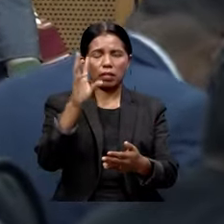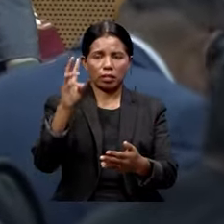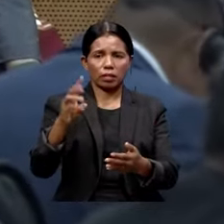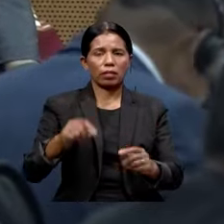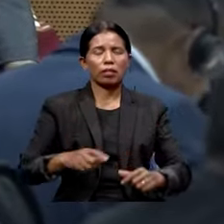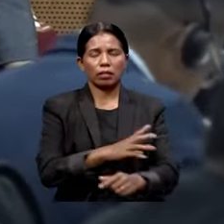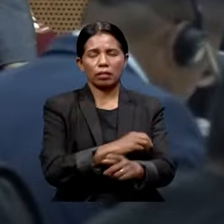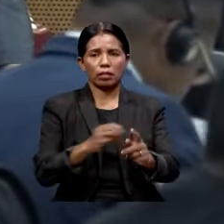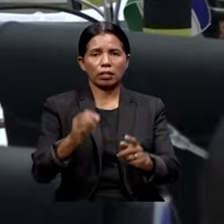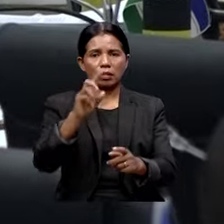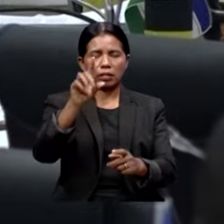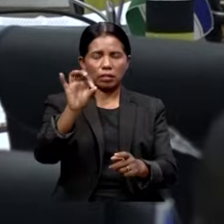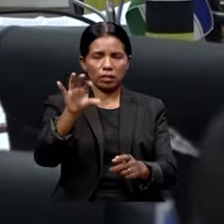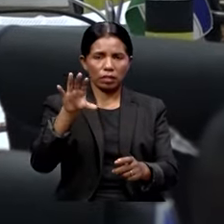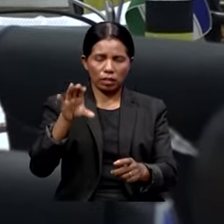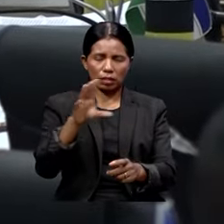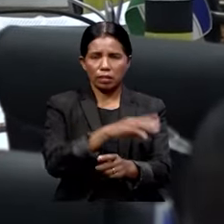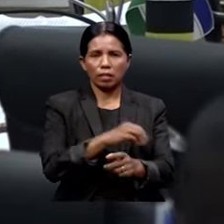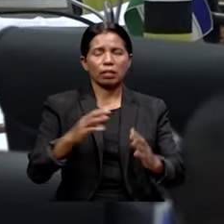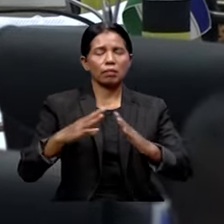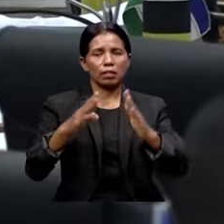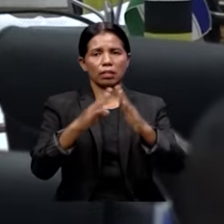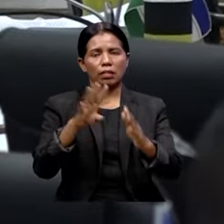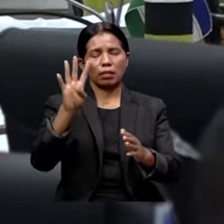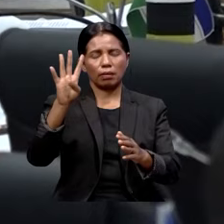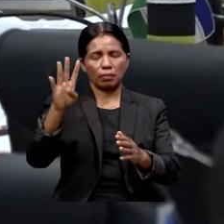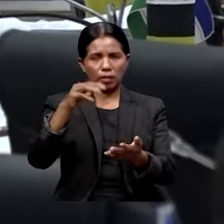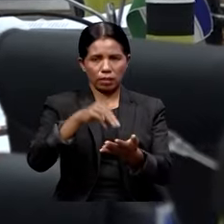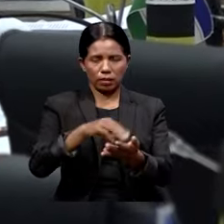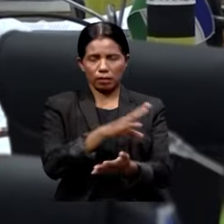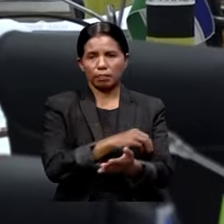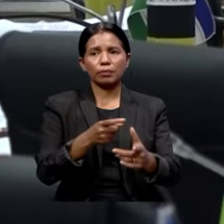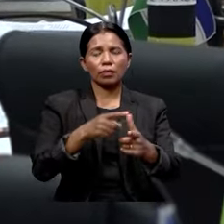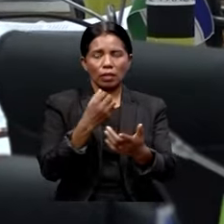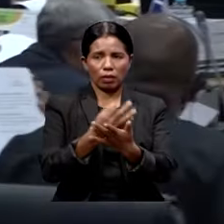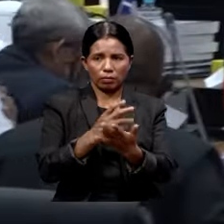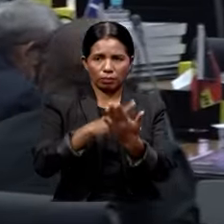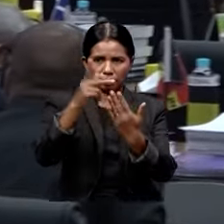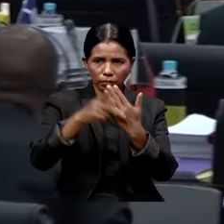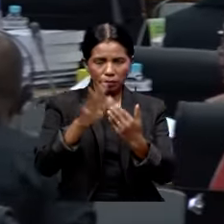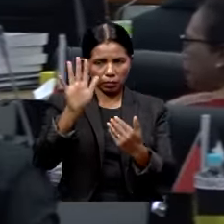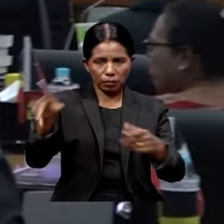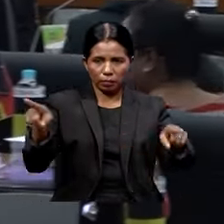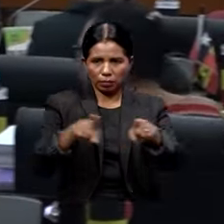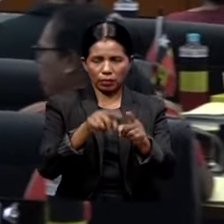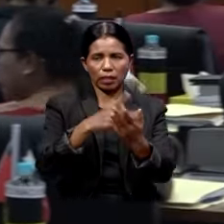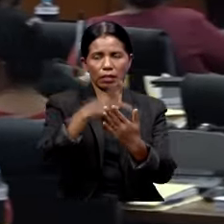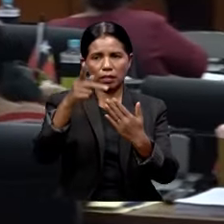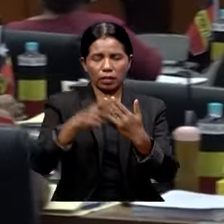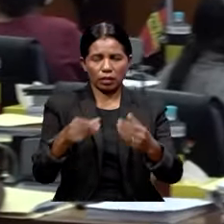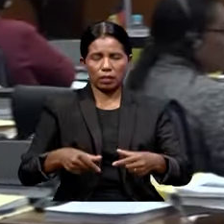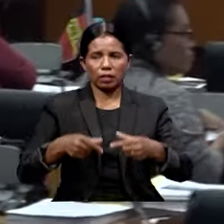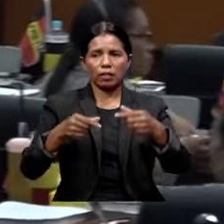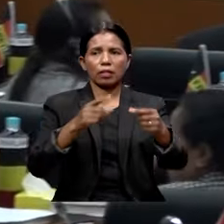pública rihun atu sia resen capital menor tokon hat resen. Usi orçamento ne financia programa lima makanesan, programa